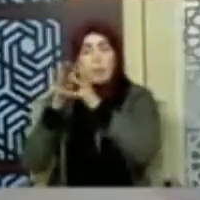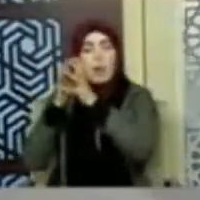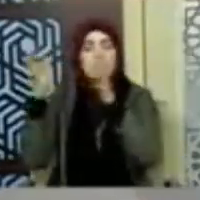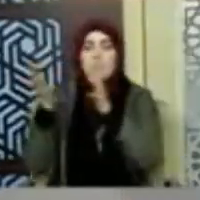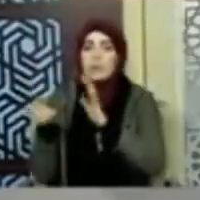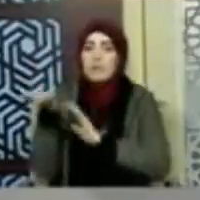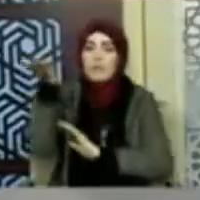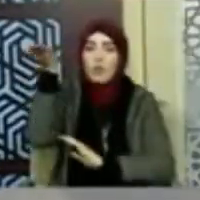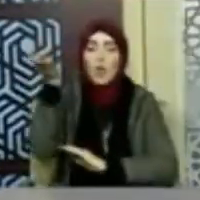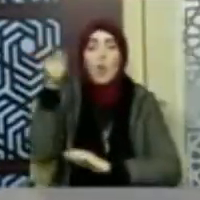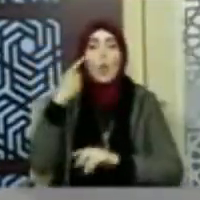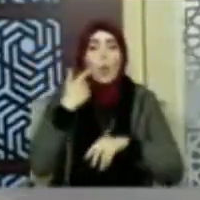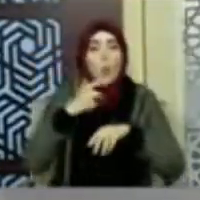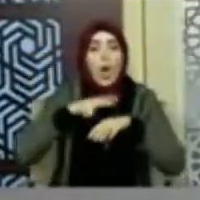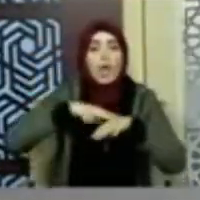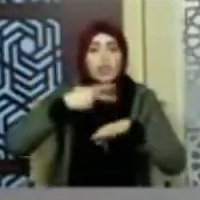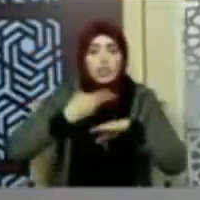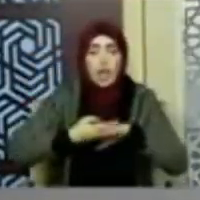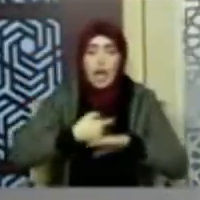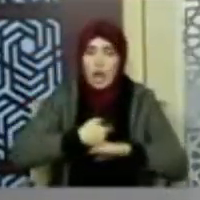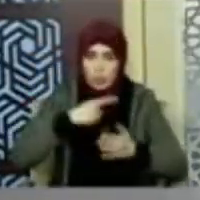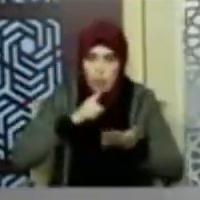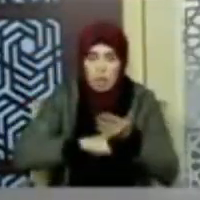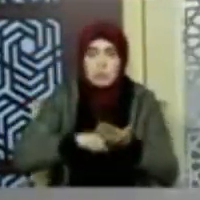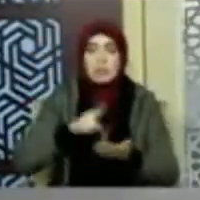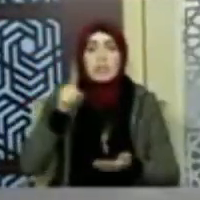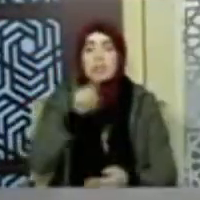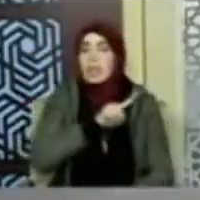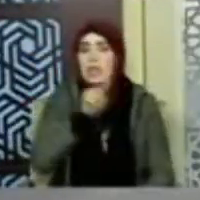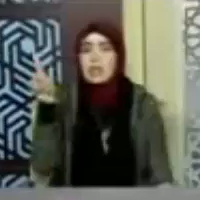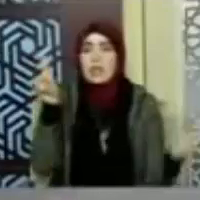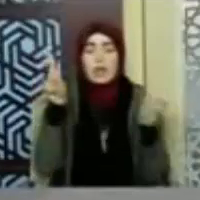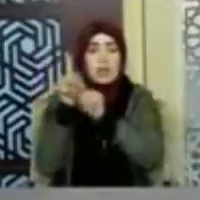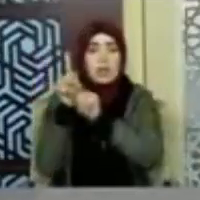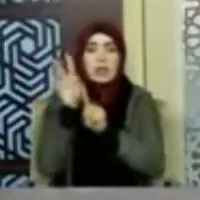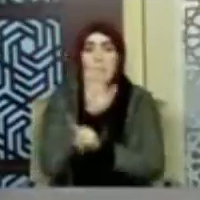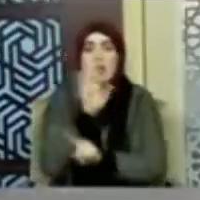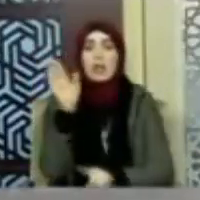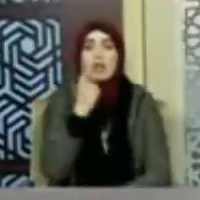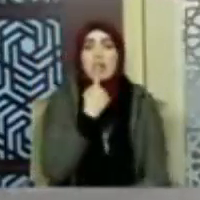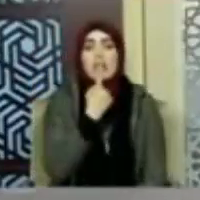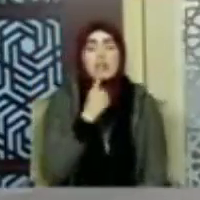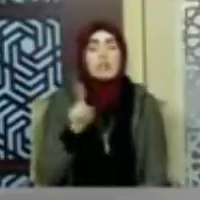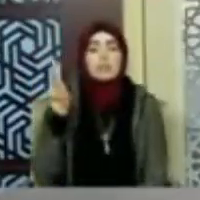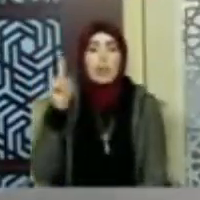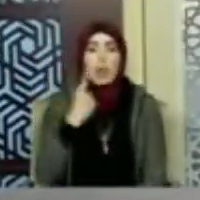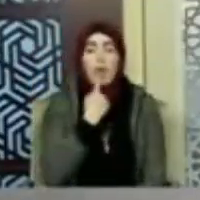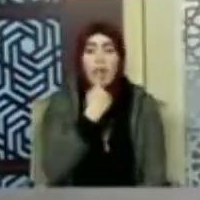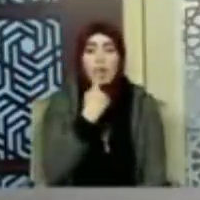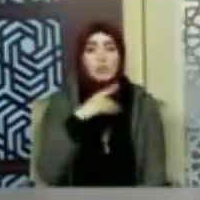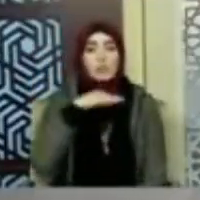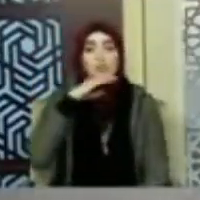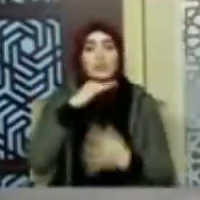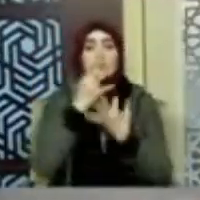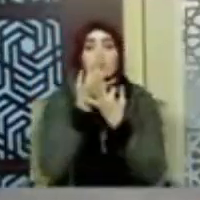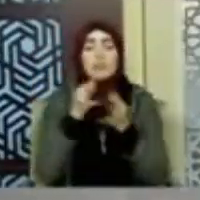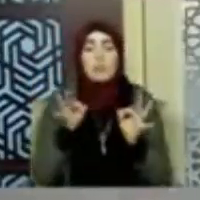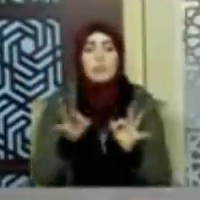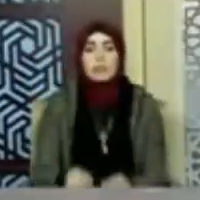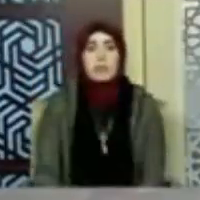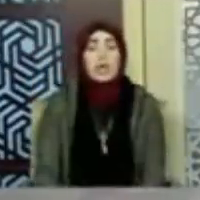بعظمتك، وأشهد أنك أنت الله لا إله إلا أنت الأحد